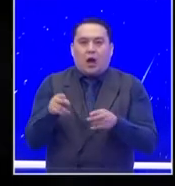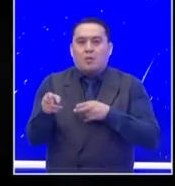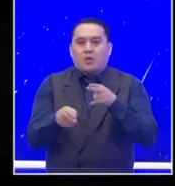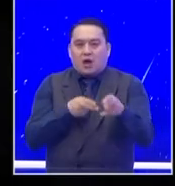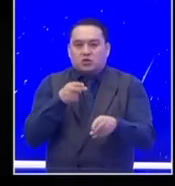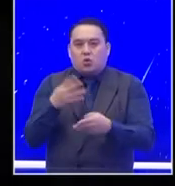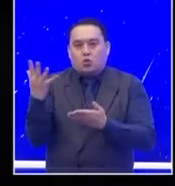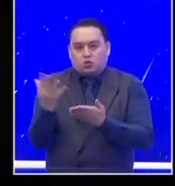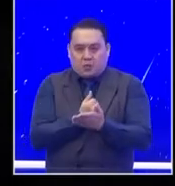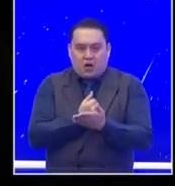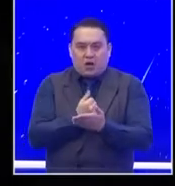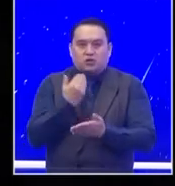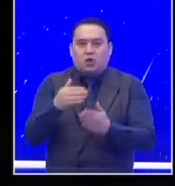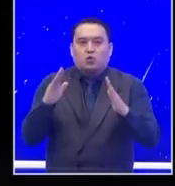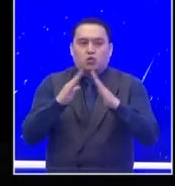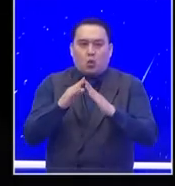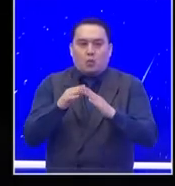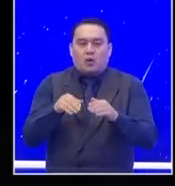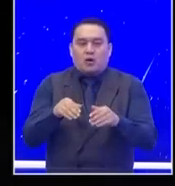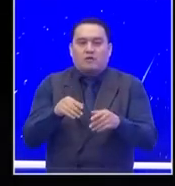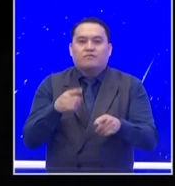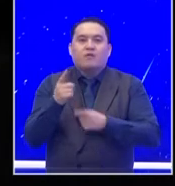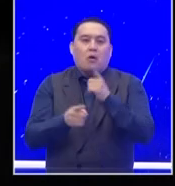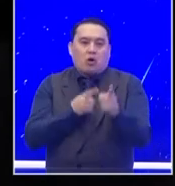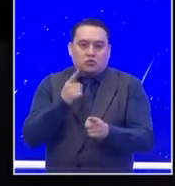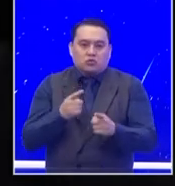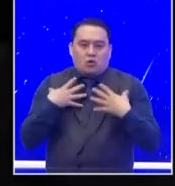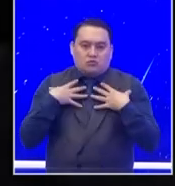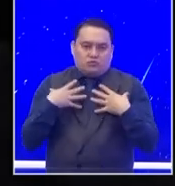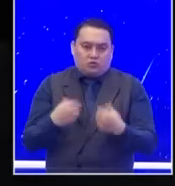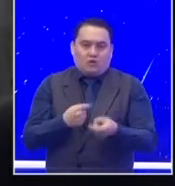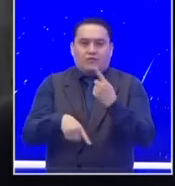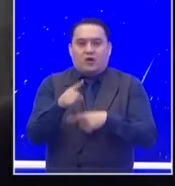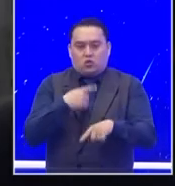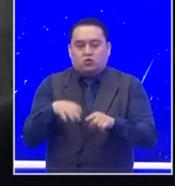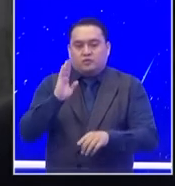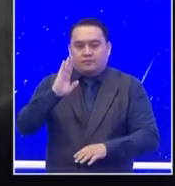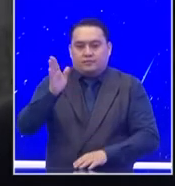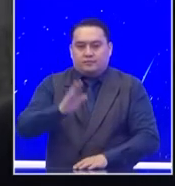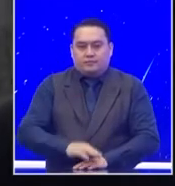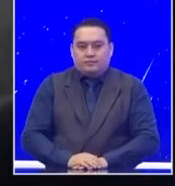прошла успешно, она уже дома и репетирует, надеясь в скором времени вернуться в оркестр.